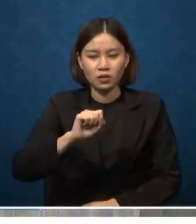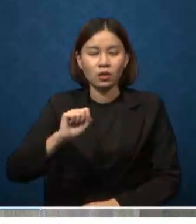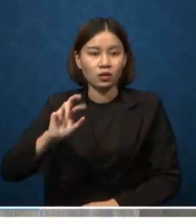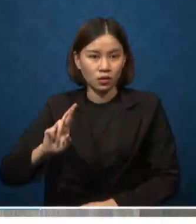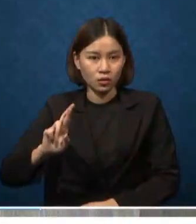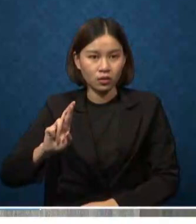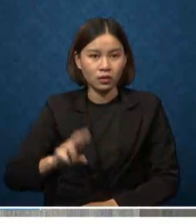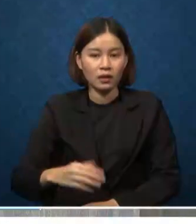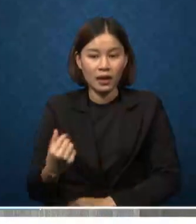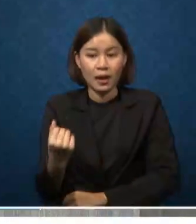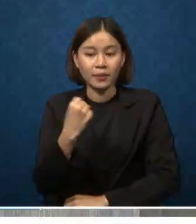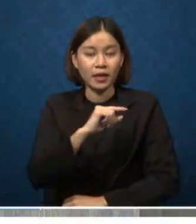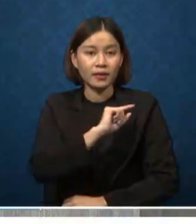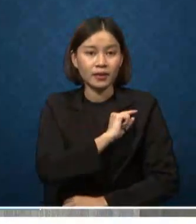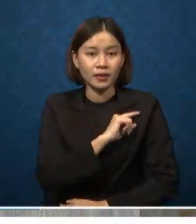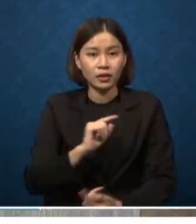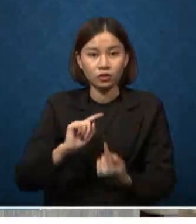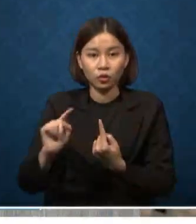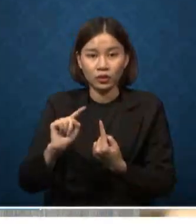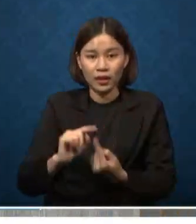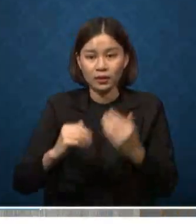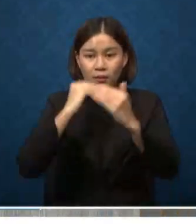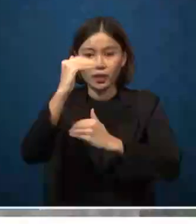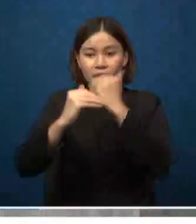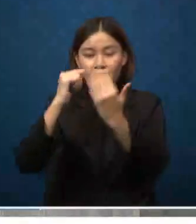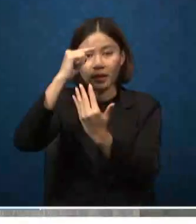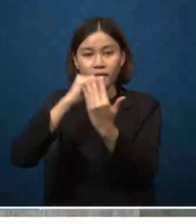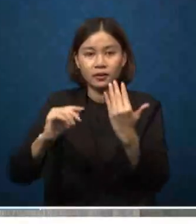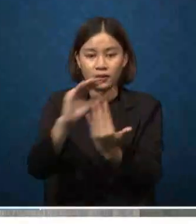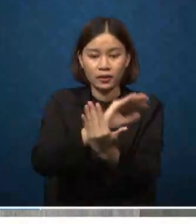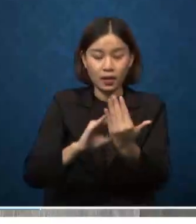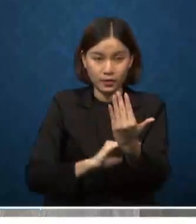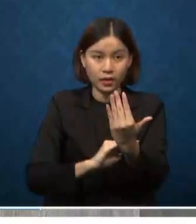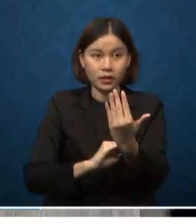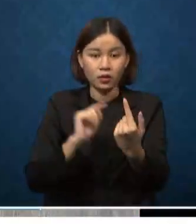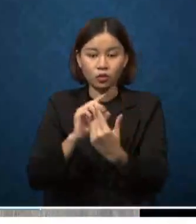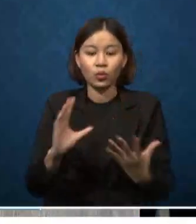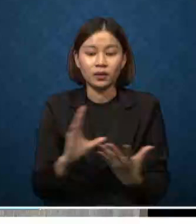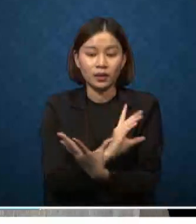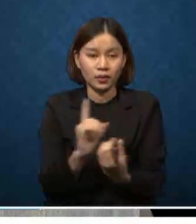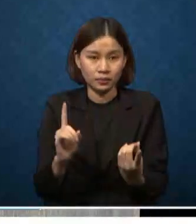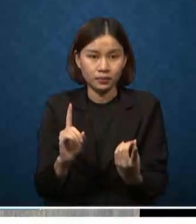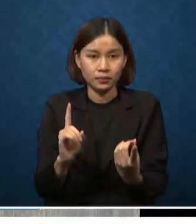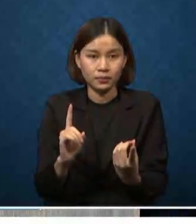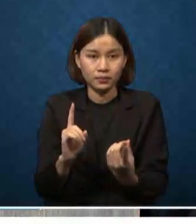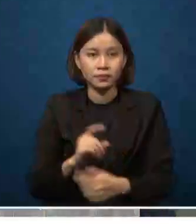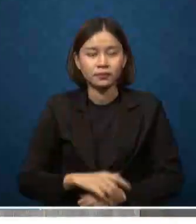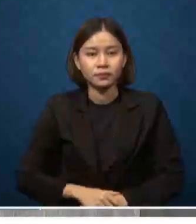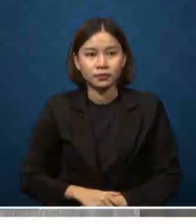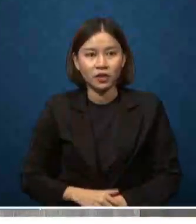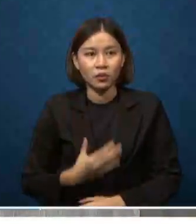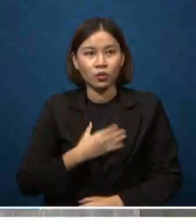อำนาจหน้าที่ของเราโดยตรงต่อเรื่องการปฏิรูปประเทศในเรื่องของวัฒนธรรมนะครับ